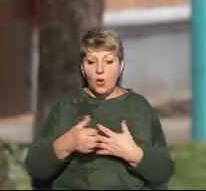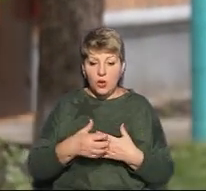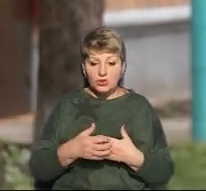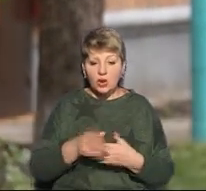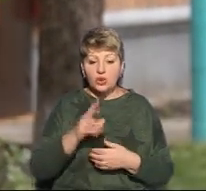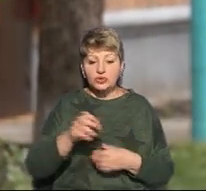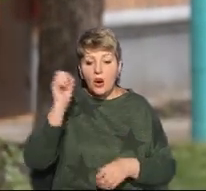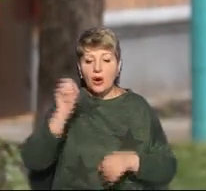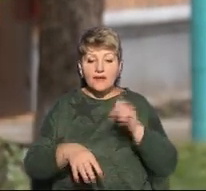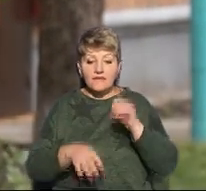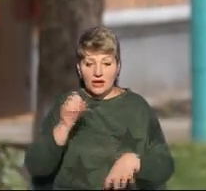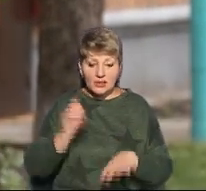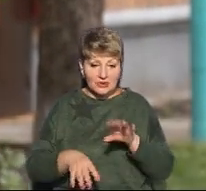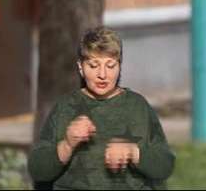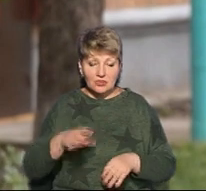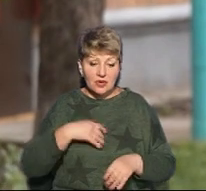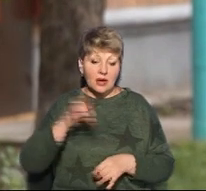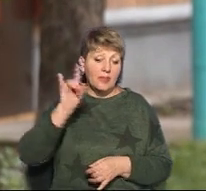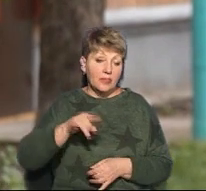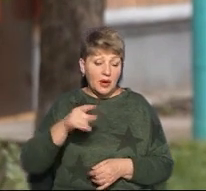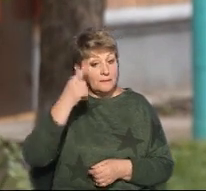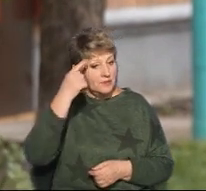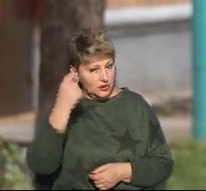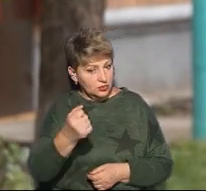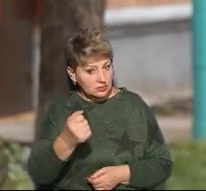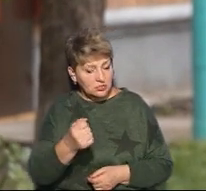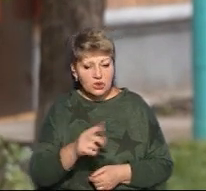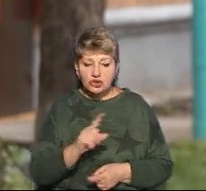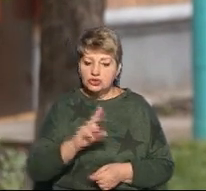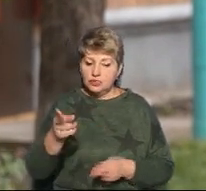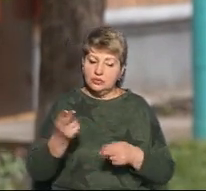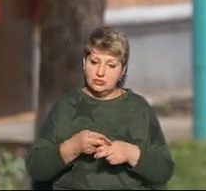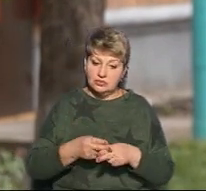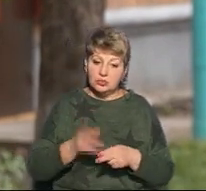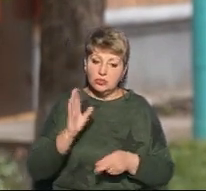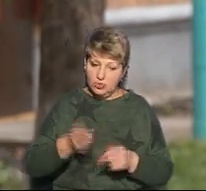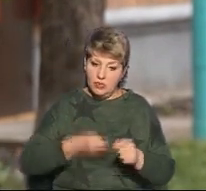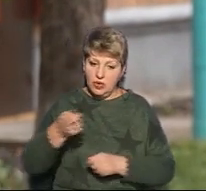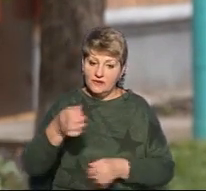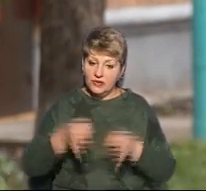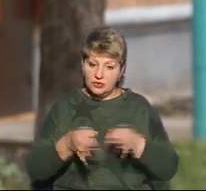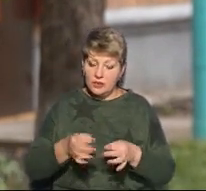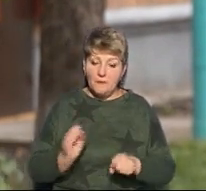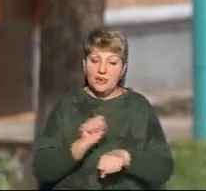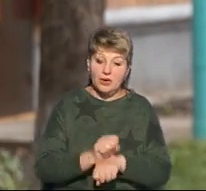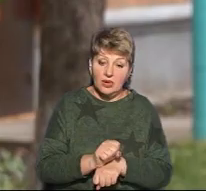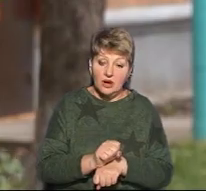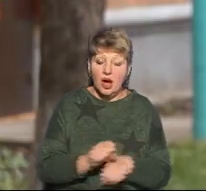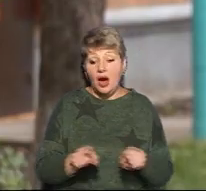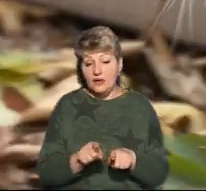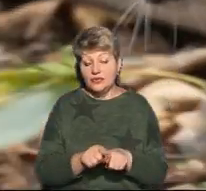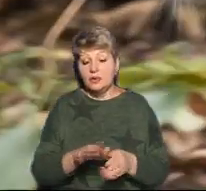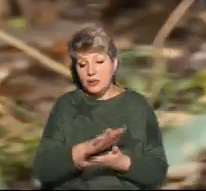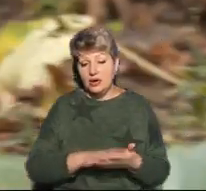каже, то зверху кидала прямо на квітки. Предупредив, що подам її в суд. Прикратила, ну теж временами кидає